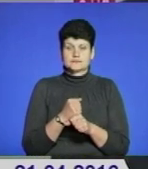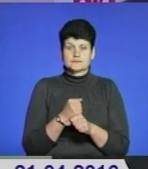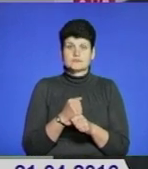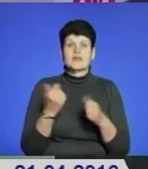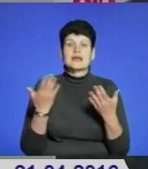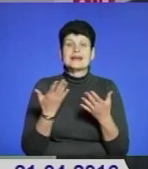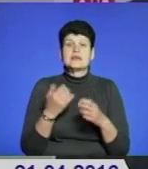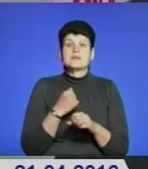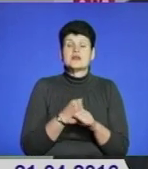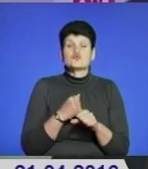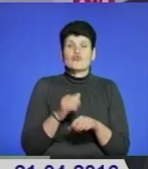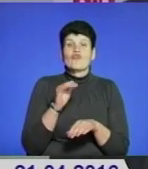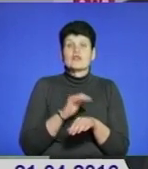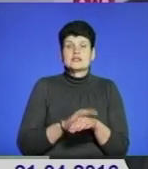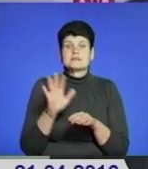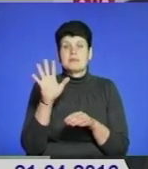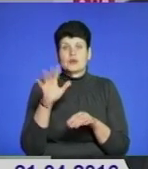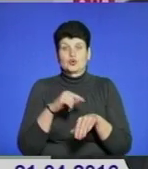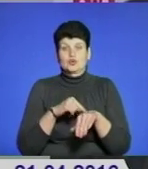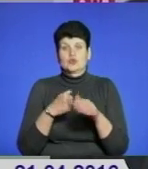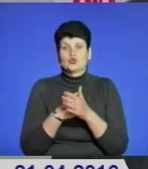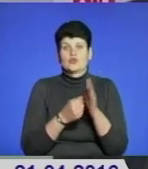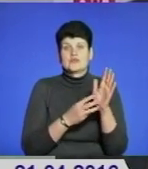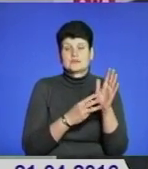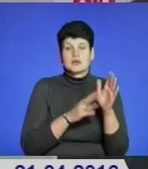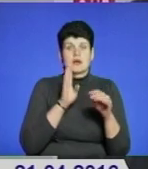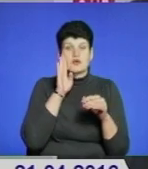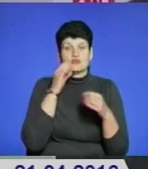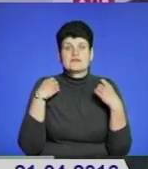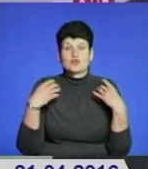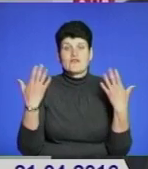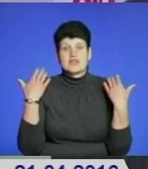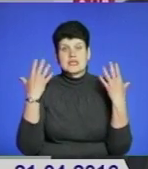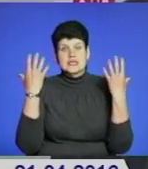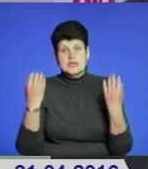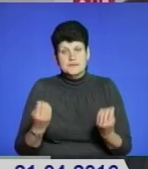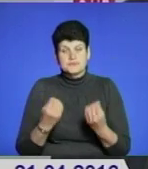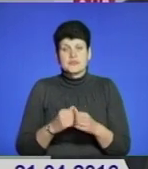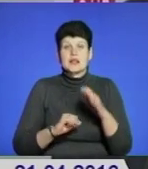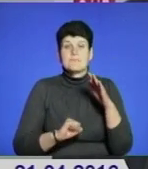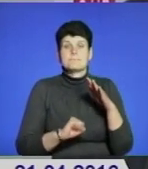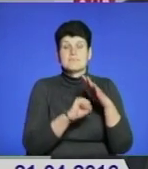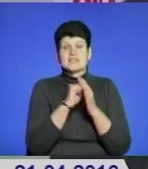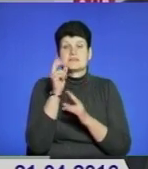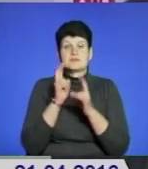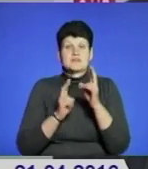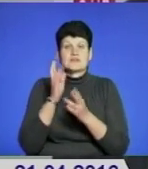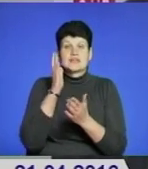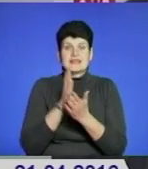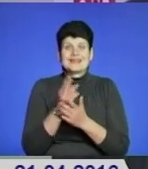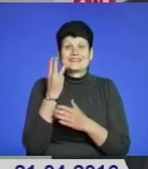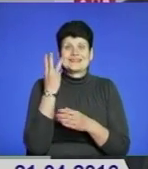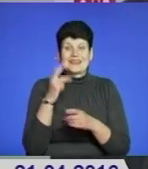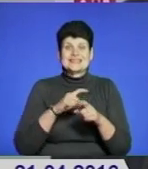які працюють фактично з 5-ї години до 8-ї ранку, святкові та вихідні дні. На базі підприємства є три